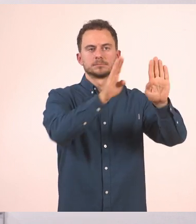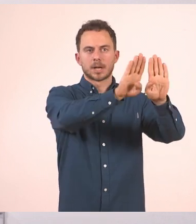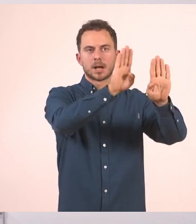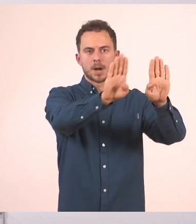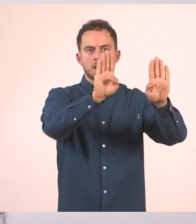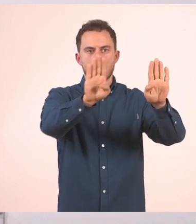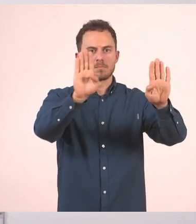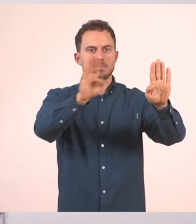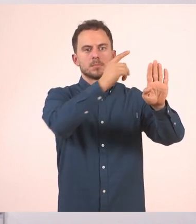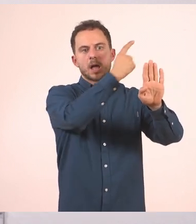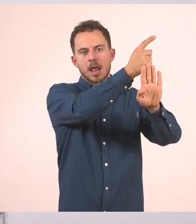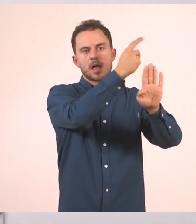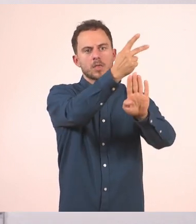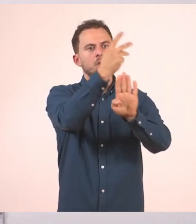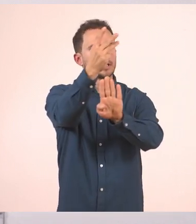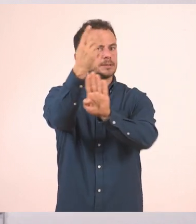1, 2, 3, 4.